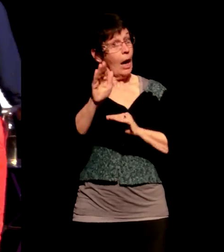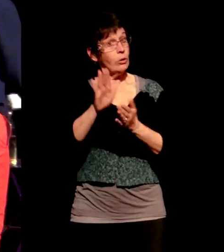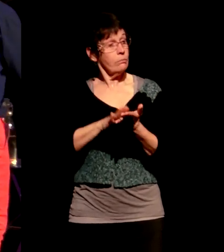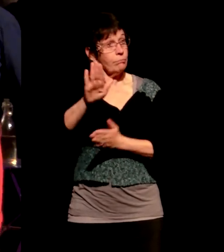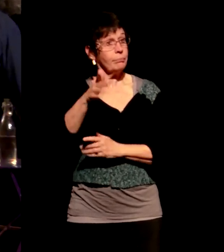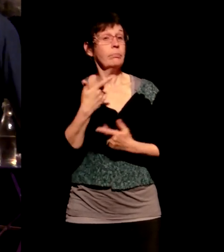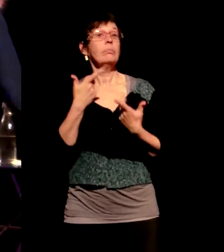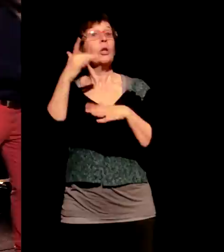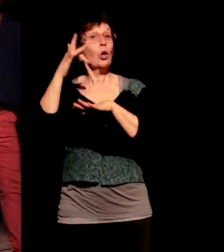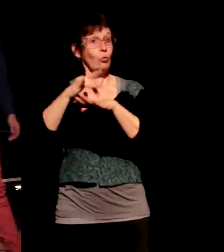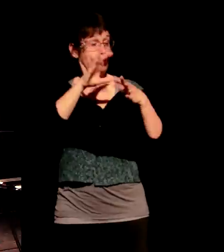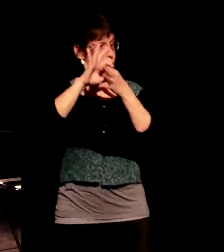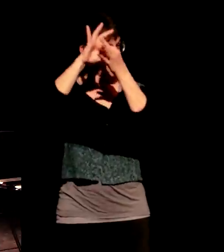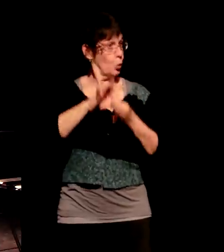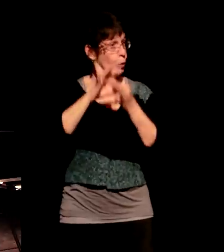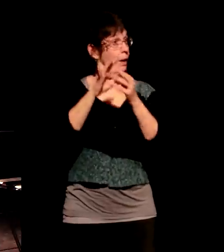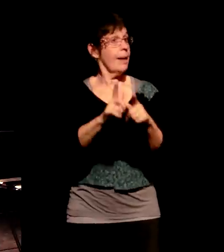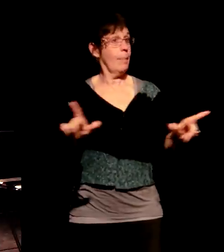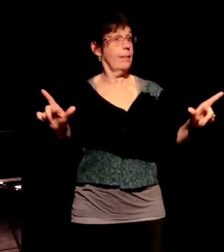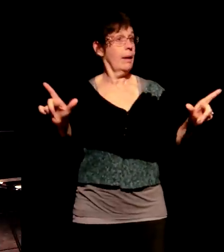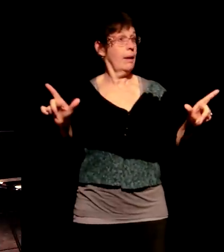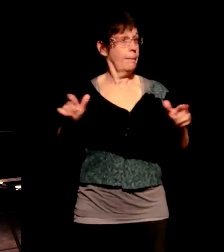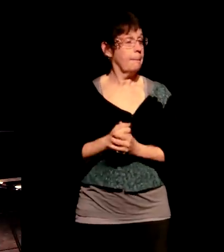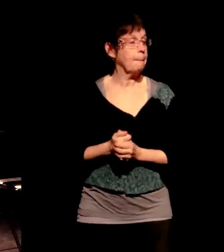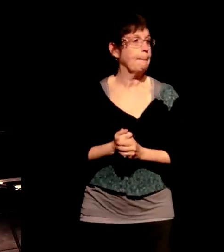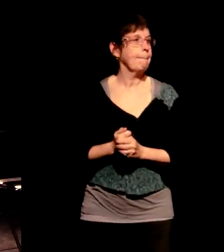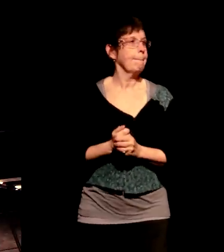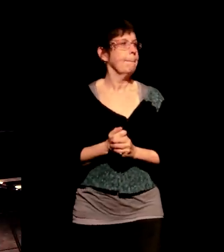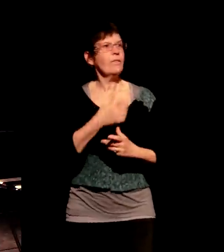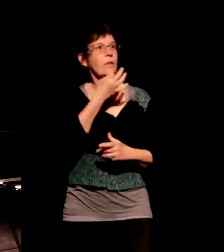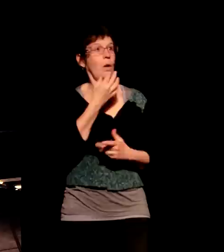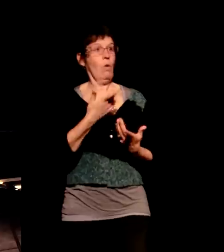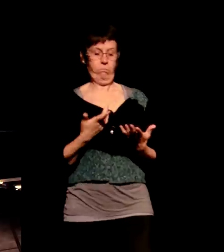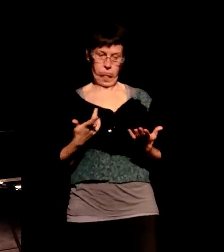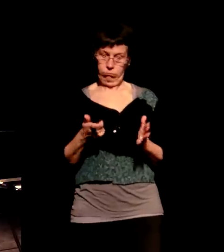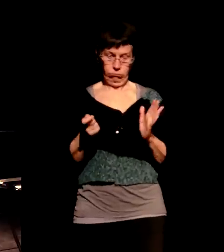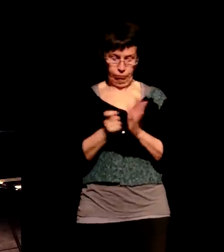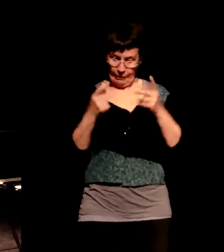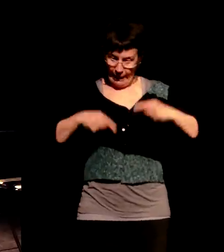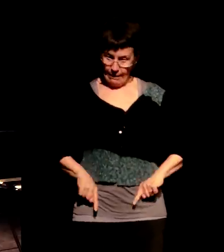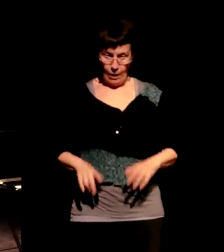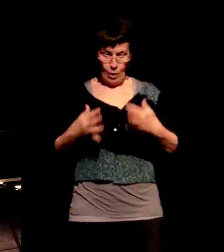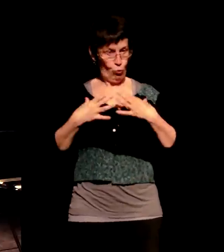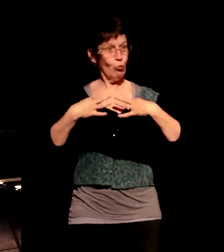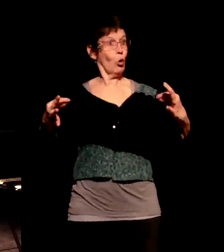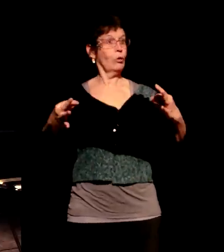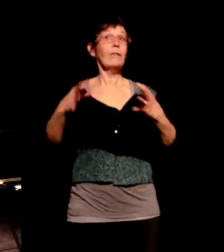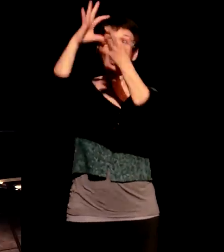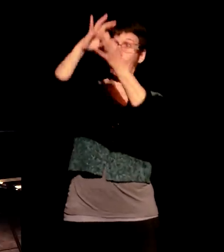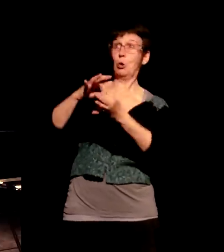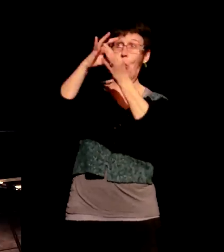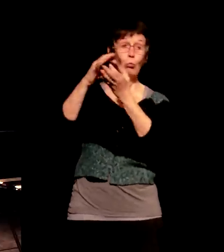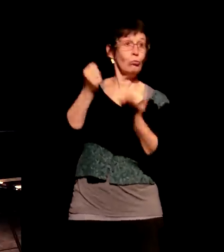dit? Ça dit qu'à l'époque, la laïcité, qu'est-ce que c'était? C'était l'État est neutre en matière de religion, il ne soutient aucune religion, il est séparé